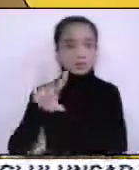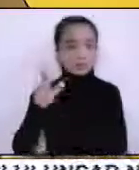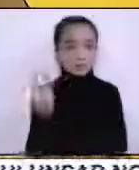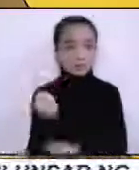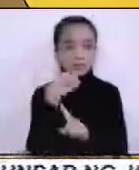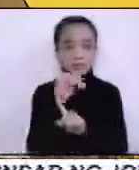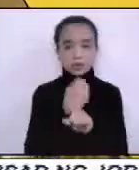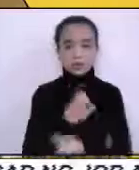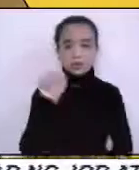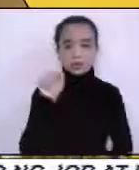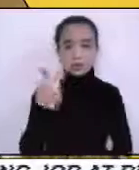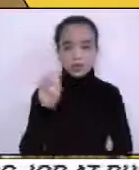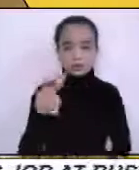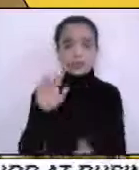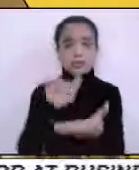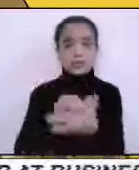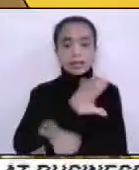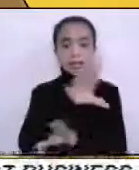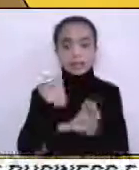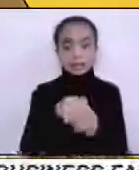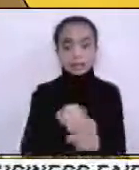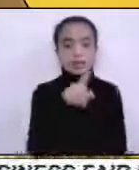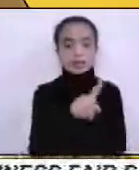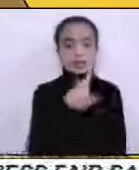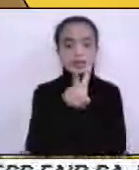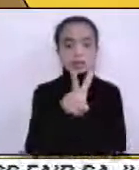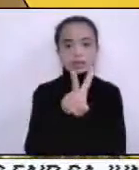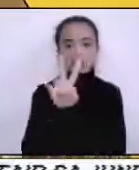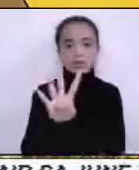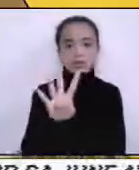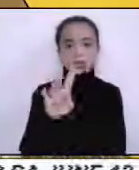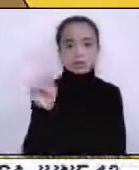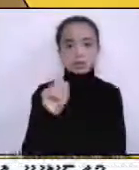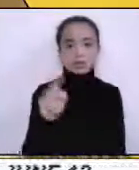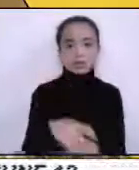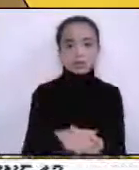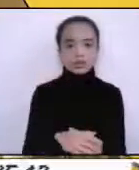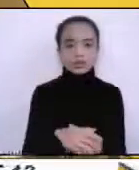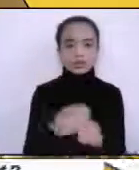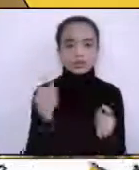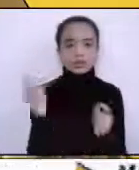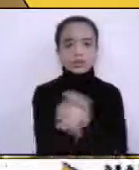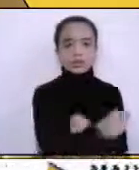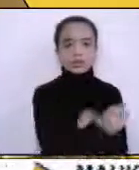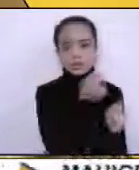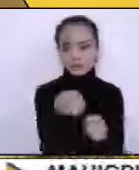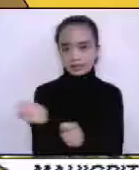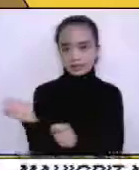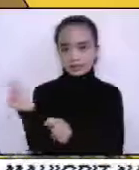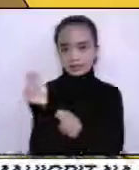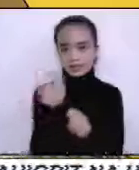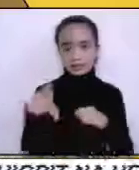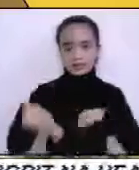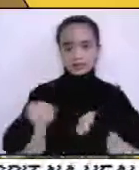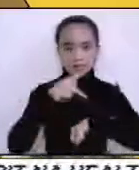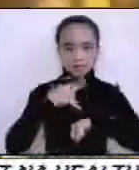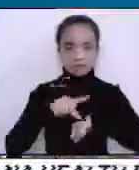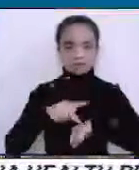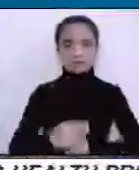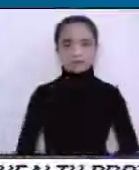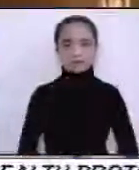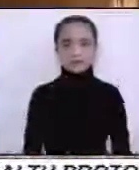ng 124th anniversary ng Araw ng Kasarinlaan ng Pilipinas. Si Jillian Jeronimo sa detalye, Rise and Shine, Jillian.